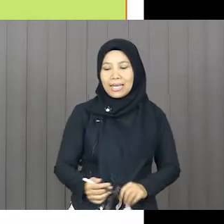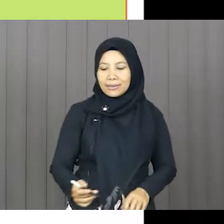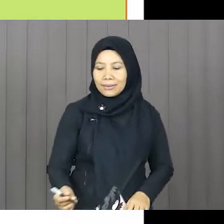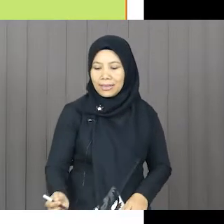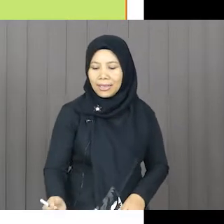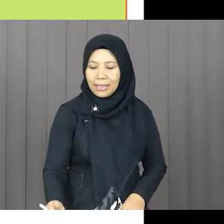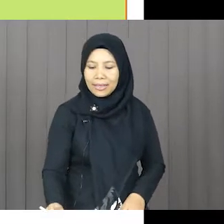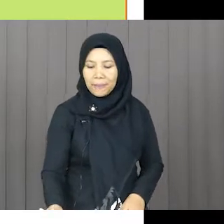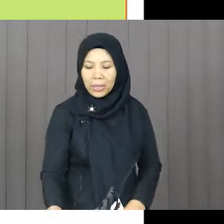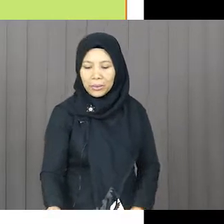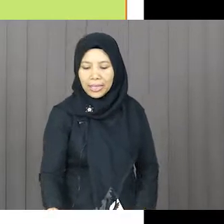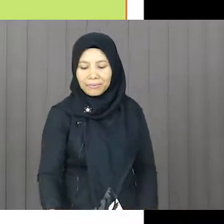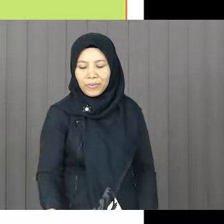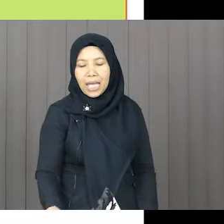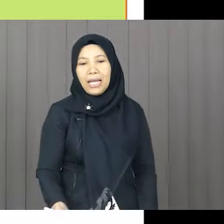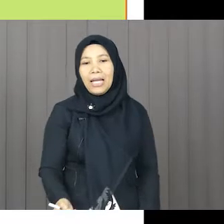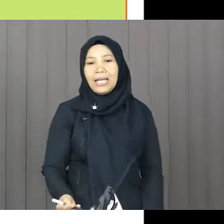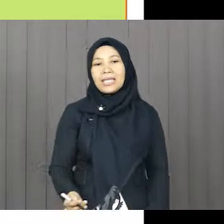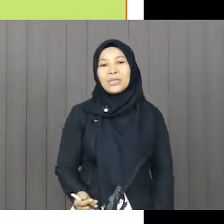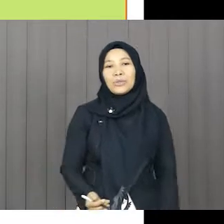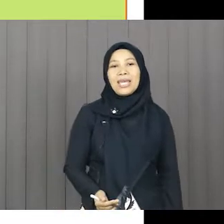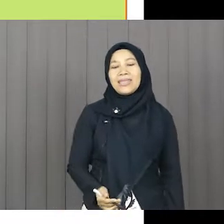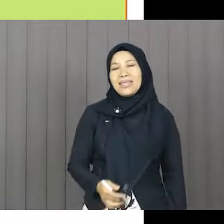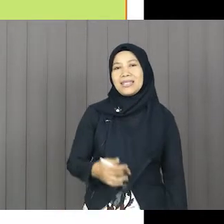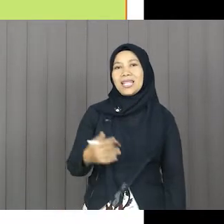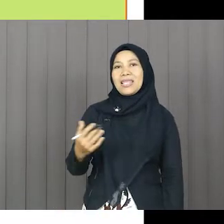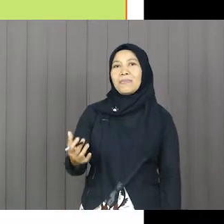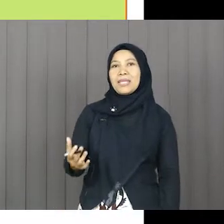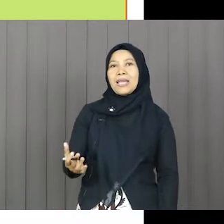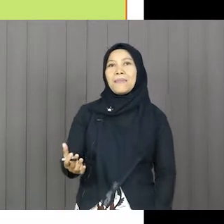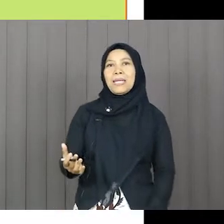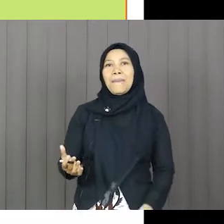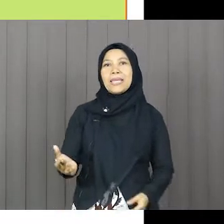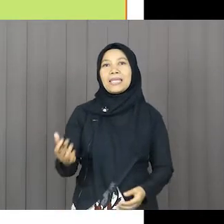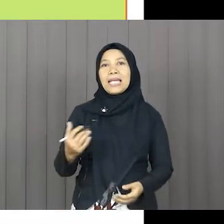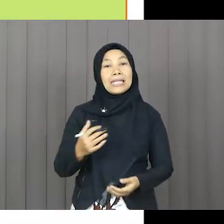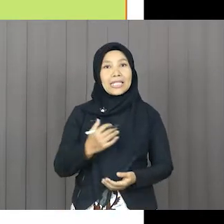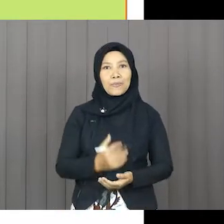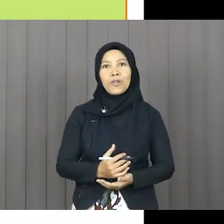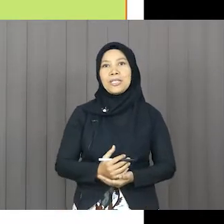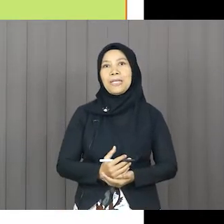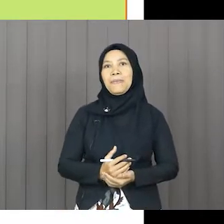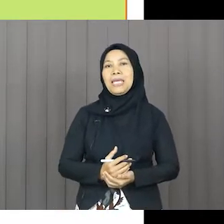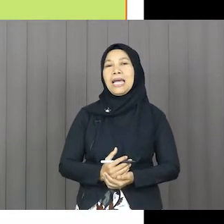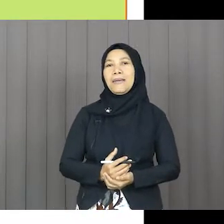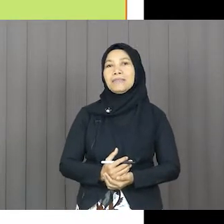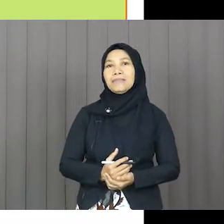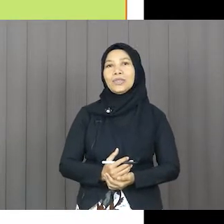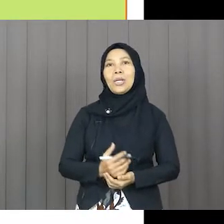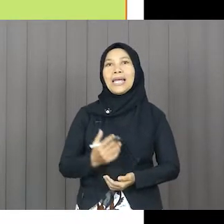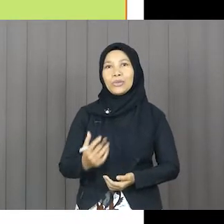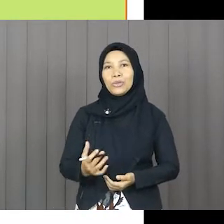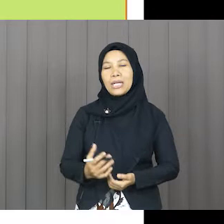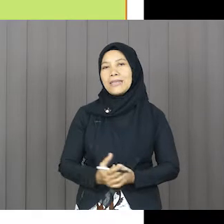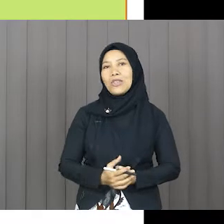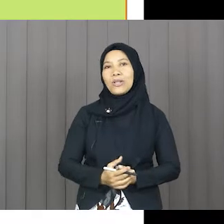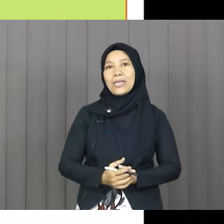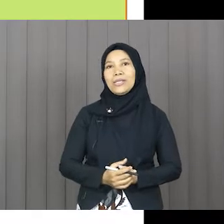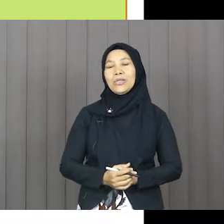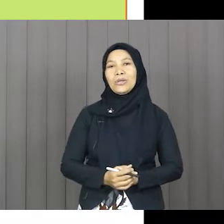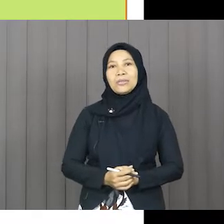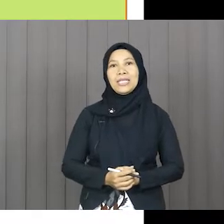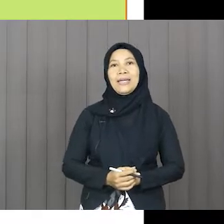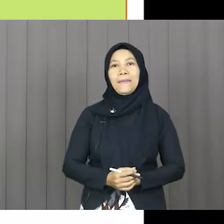utang luar negeri yang diperlukan tentunya tidak serta-merta mendapatkan respon dari pihak donatur